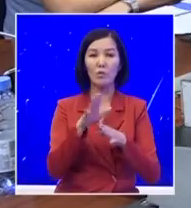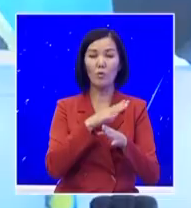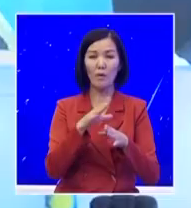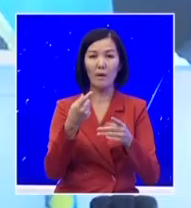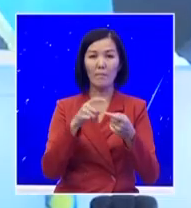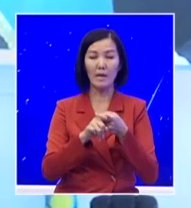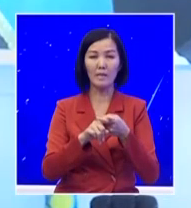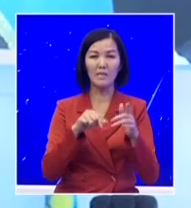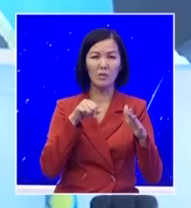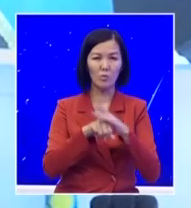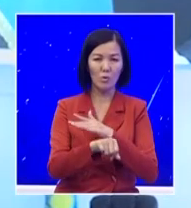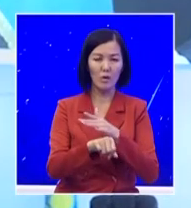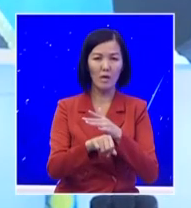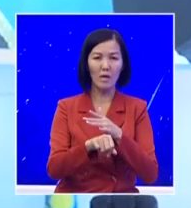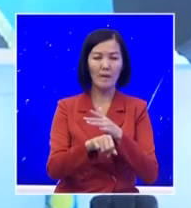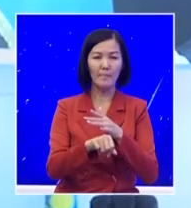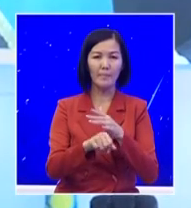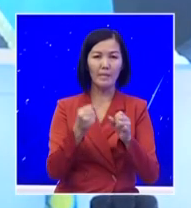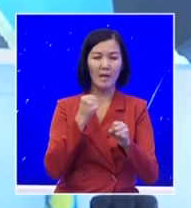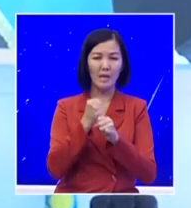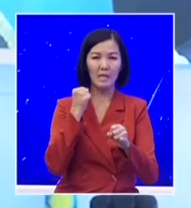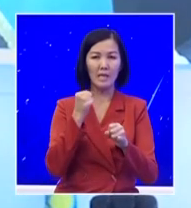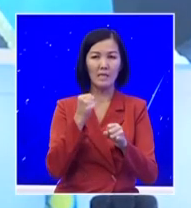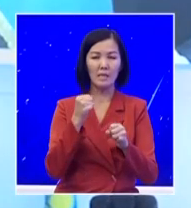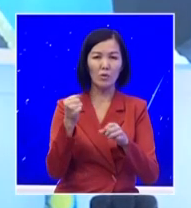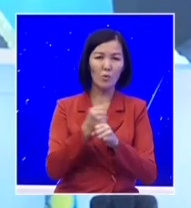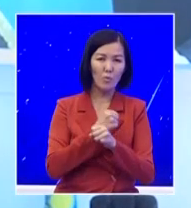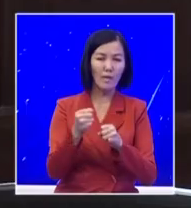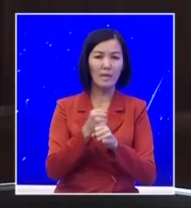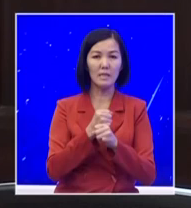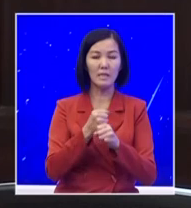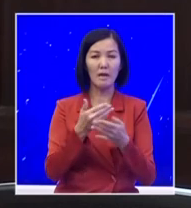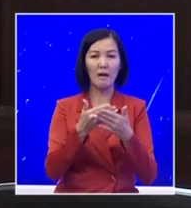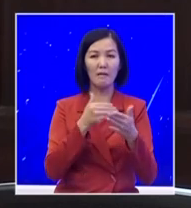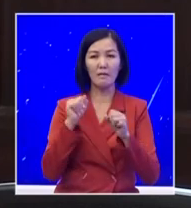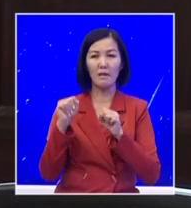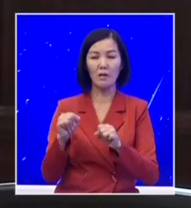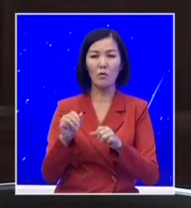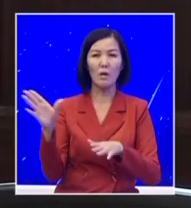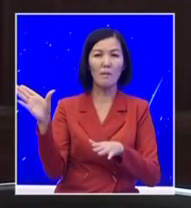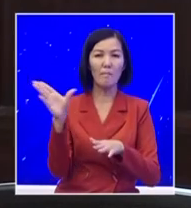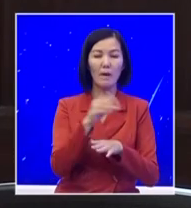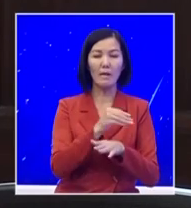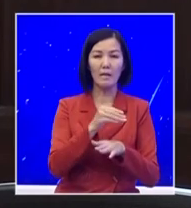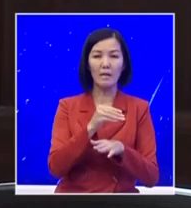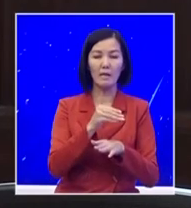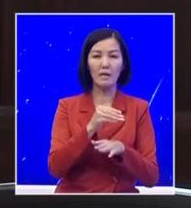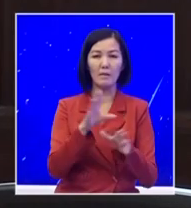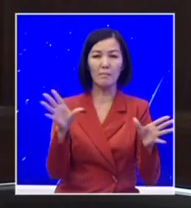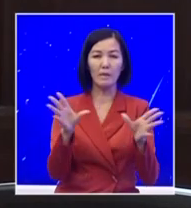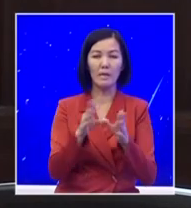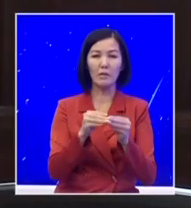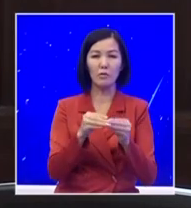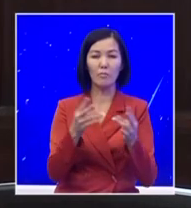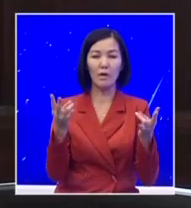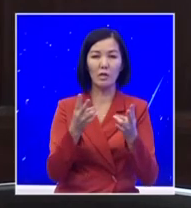қатысты зорлық-зомбылық, қатыгездіктің алдын алу жұмыстарын күшейту қажет. Бұл мәселе барлық құзырлы органдар бірлесе отырып